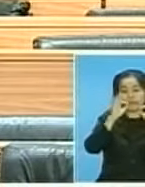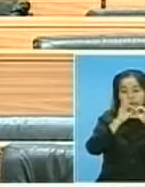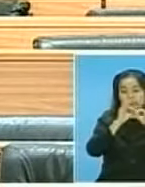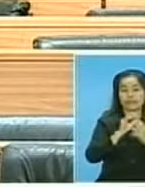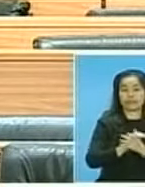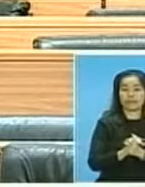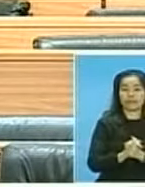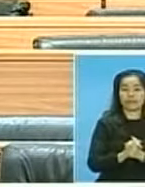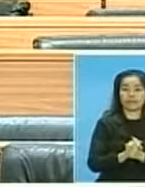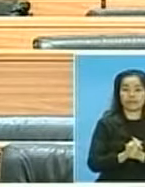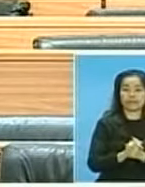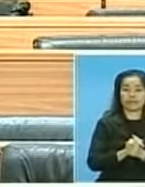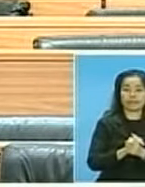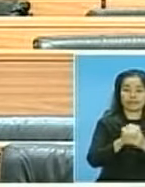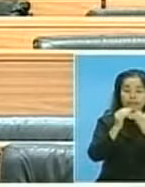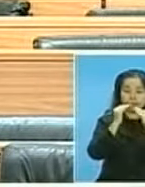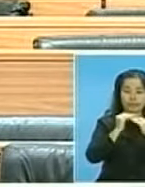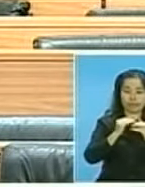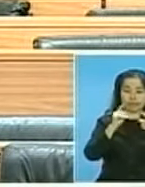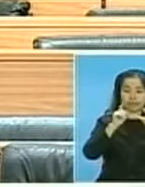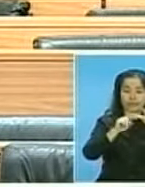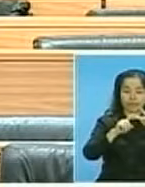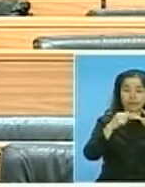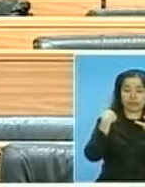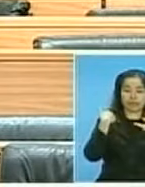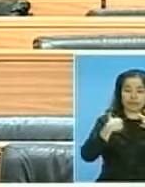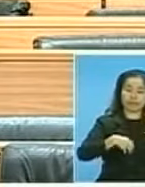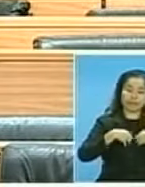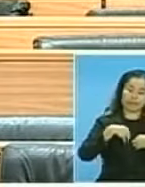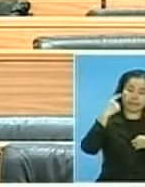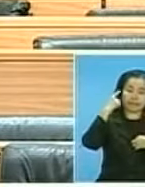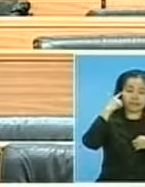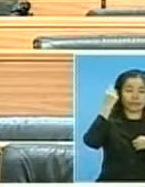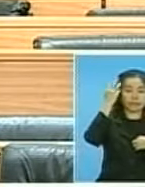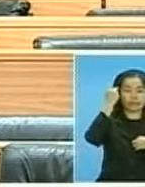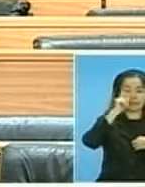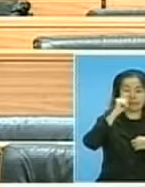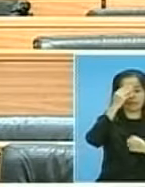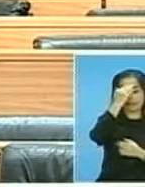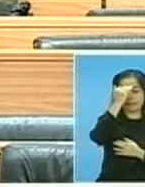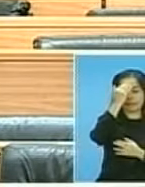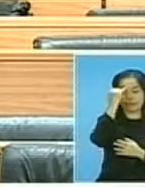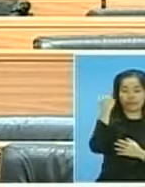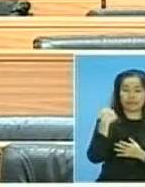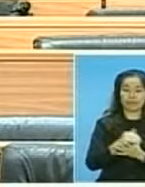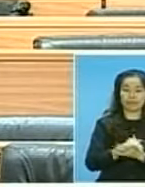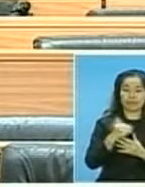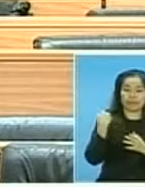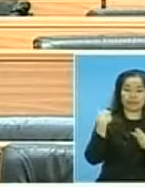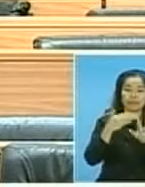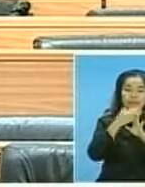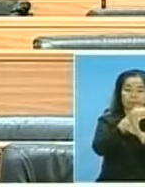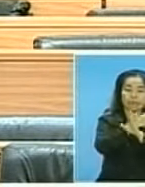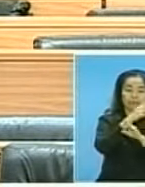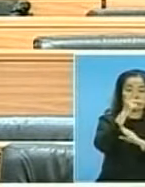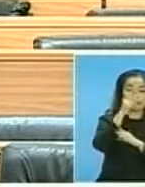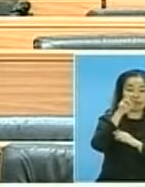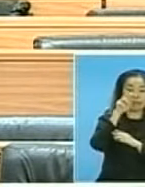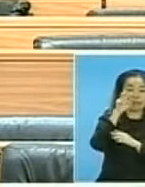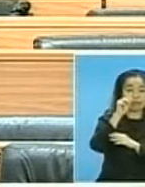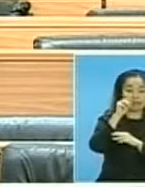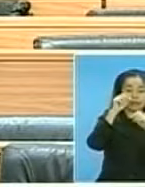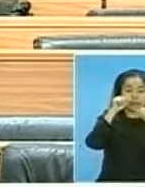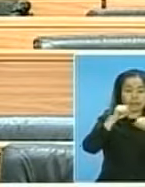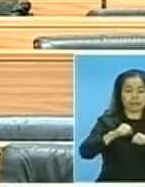นนี้แต่ข้อข้องใจก็คือว่าทำไมเมื่อครั้งที่คณะรัฐมนตรีของนาย